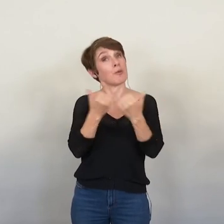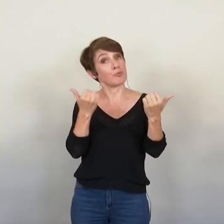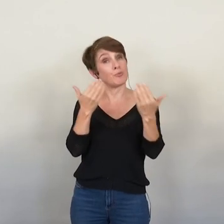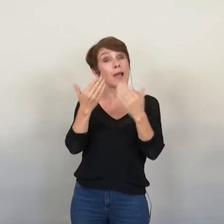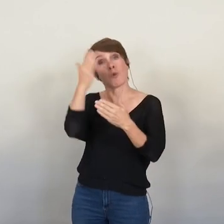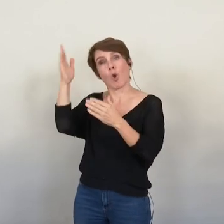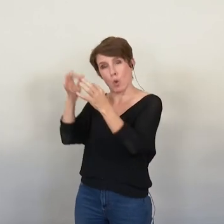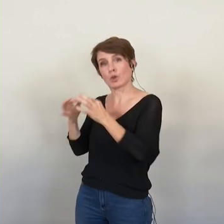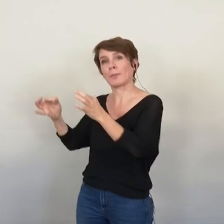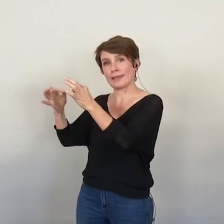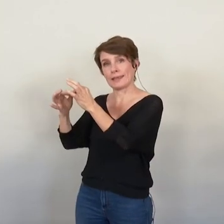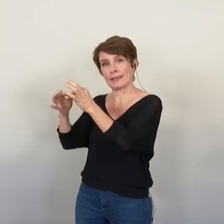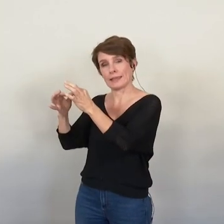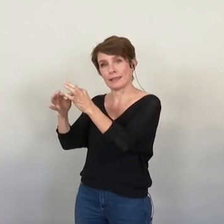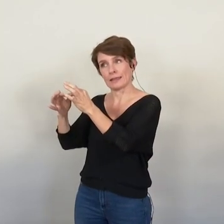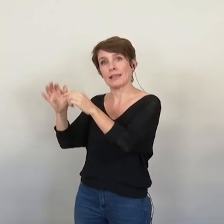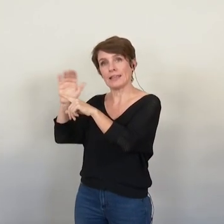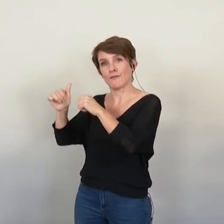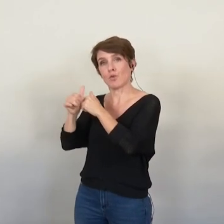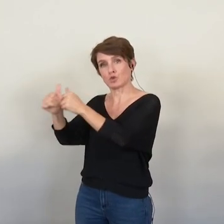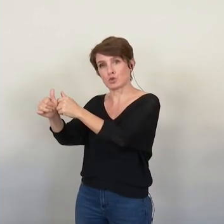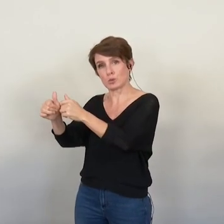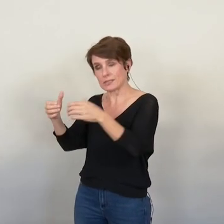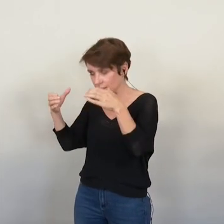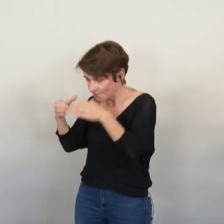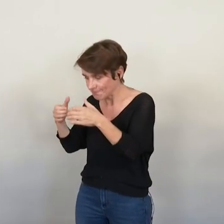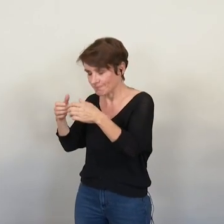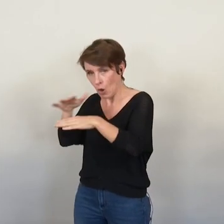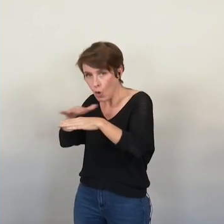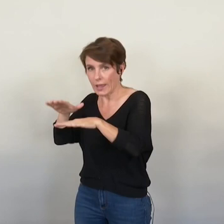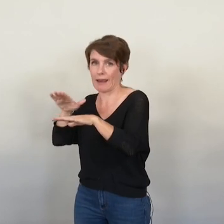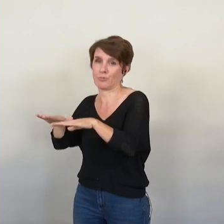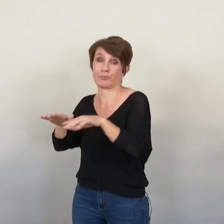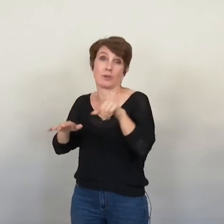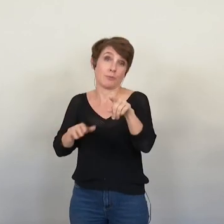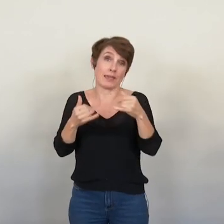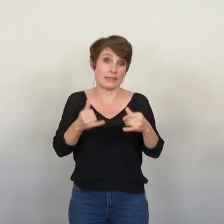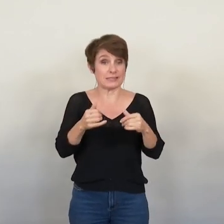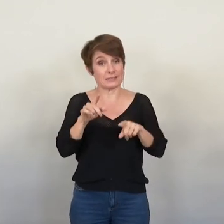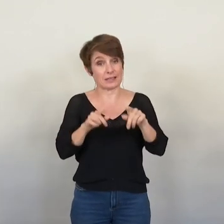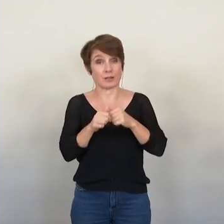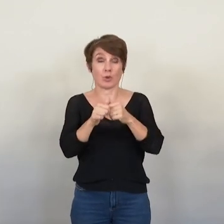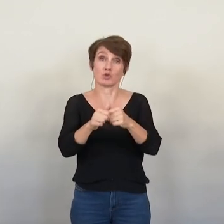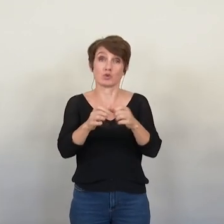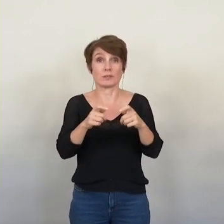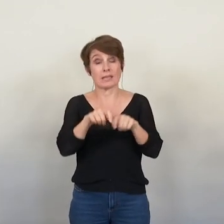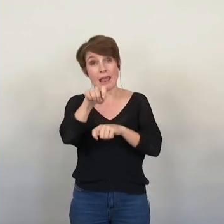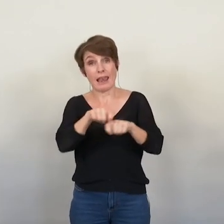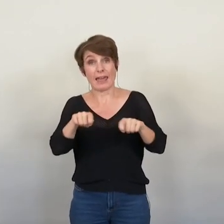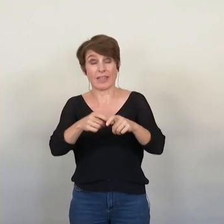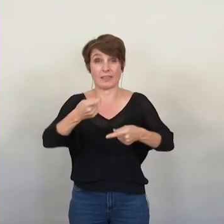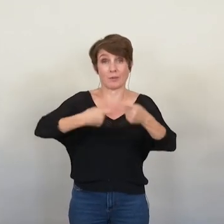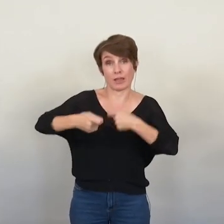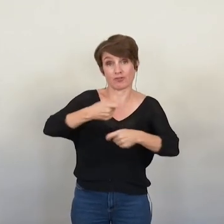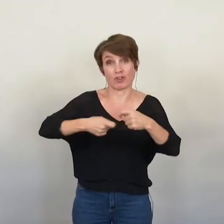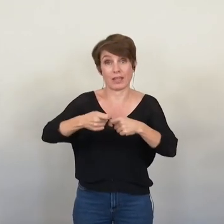euh c'est effectivement en fonction de la taille des marchés euh les le le spectre d'entreprise la publicité